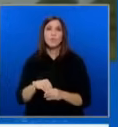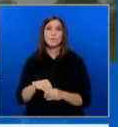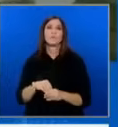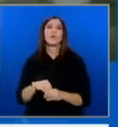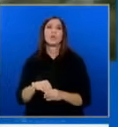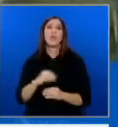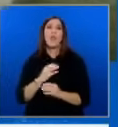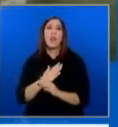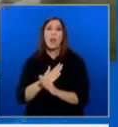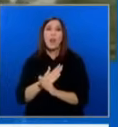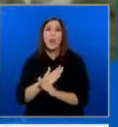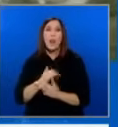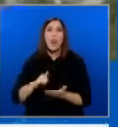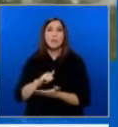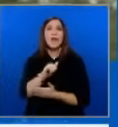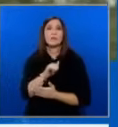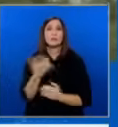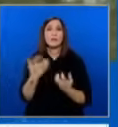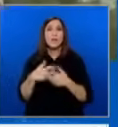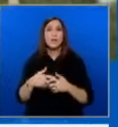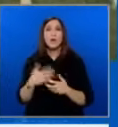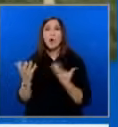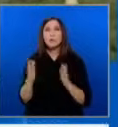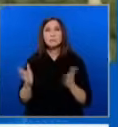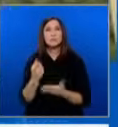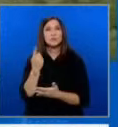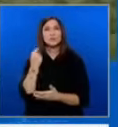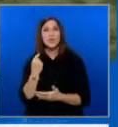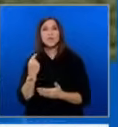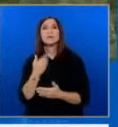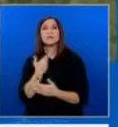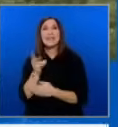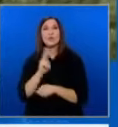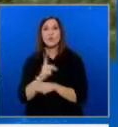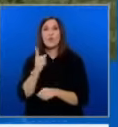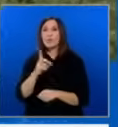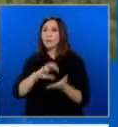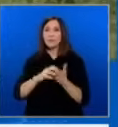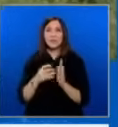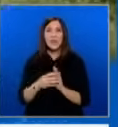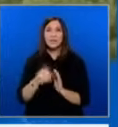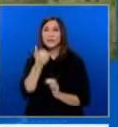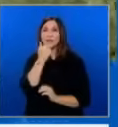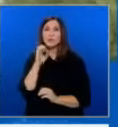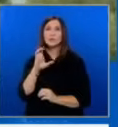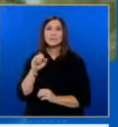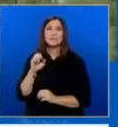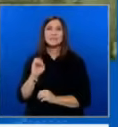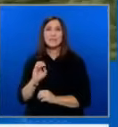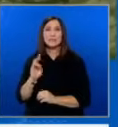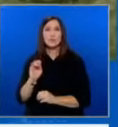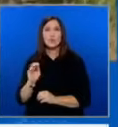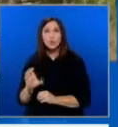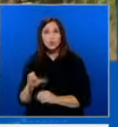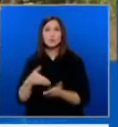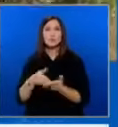летателна техника. Огънят тръгна вчера след обед в една от махалите на село Сенокос и се предполага, че е избухнал заради човешка небрежност. Вижте следващото видео,